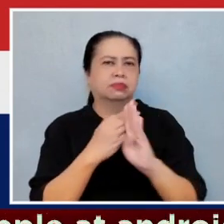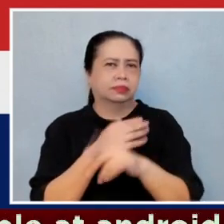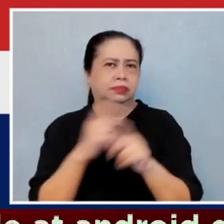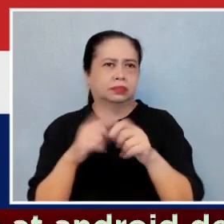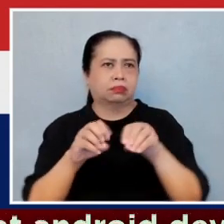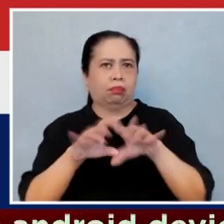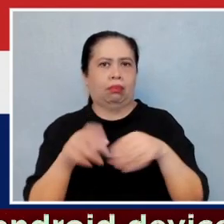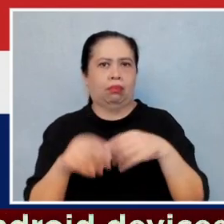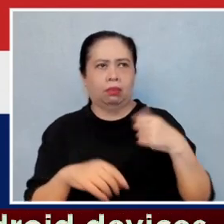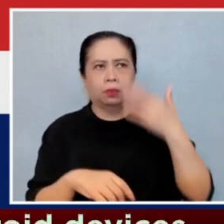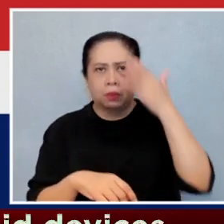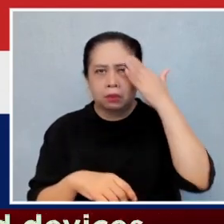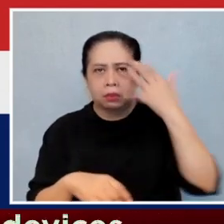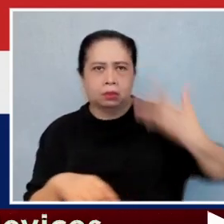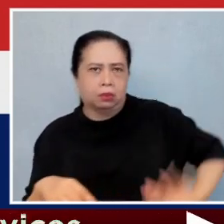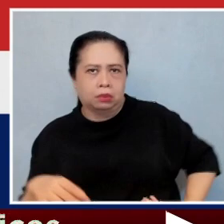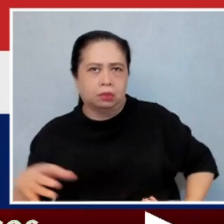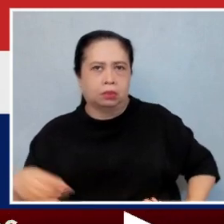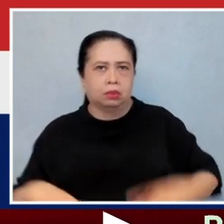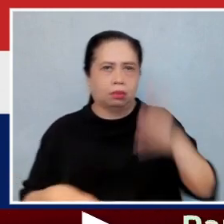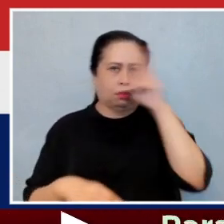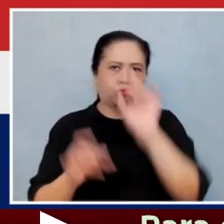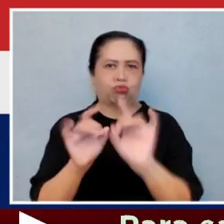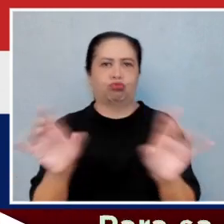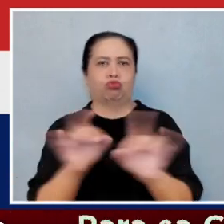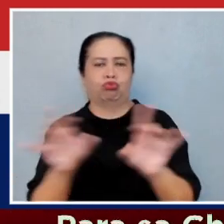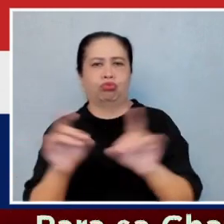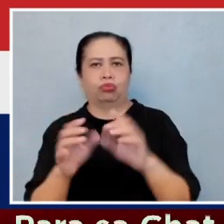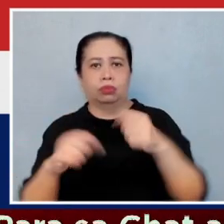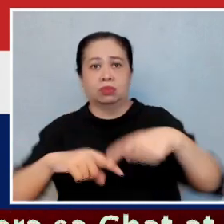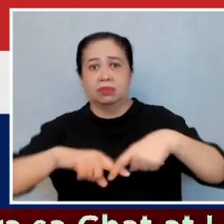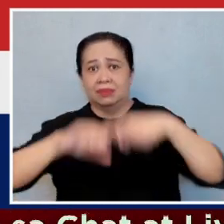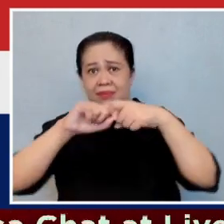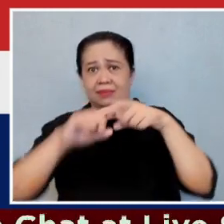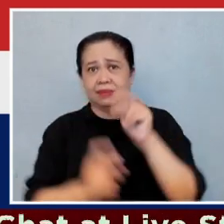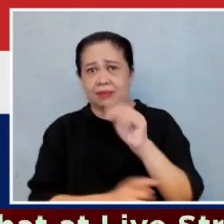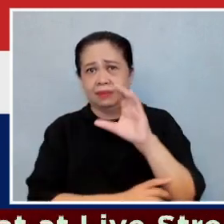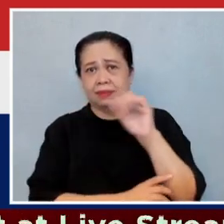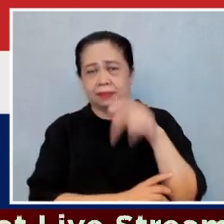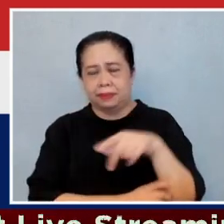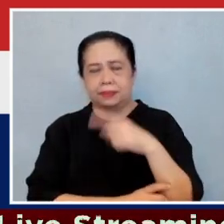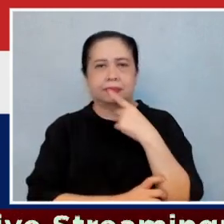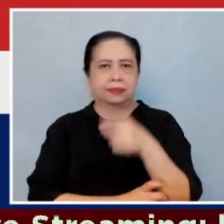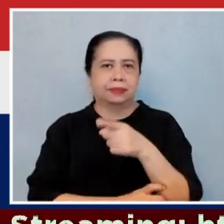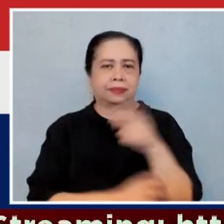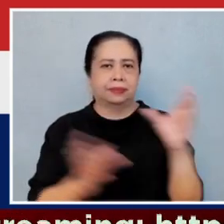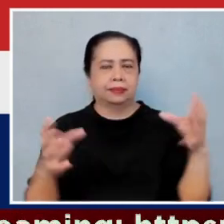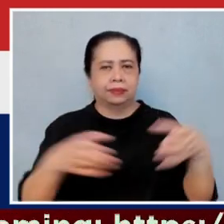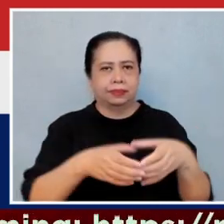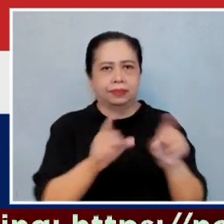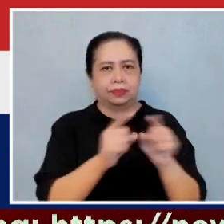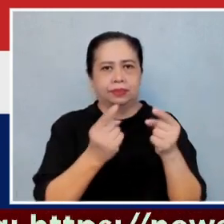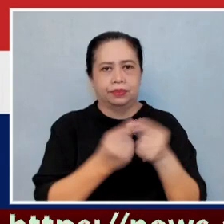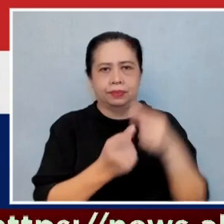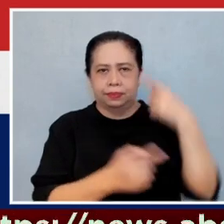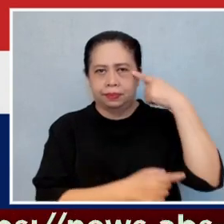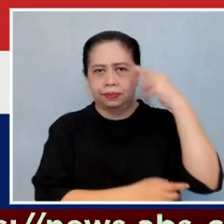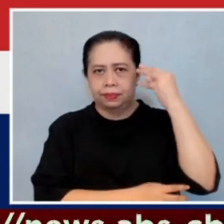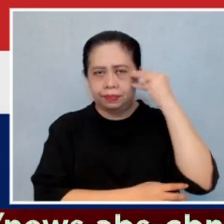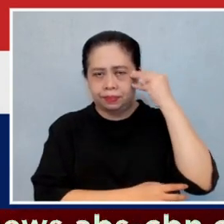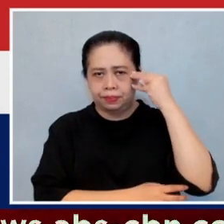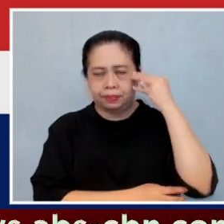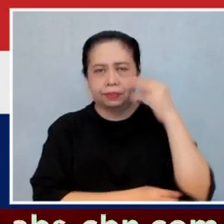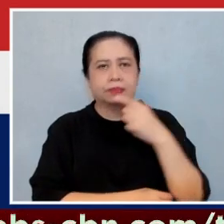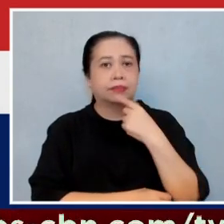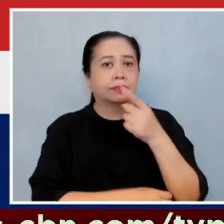talamak na kutungan at reckless driving sa sandaling masuspindi ang NCAP. Ayon sa convener ng grupo na si Primo Morillo,